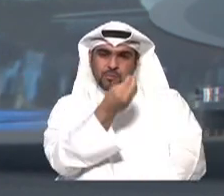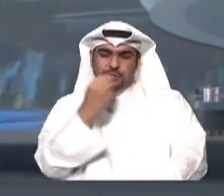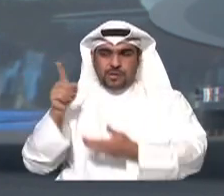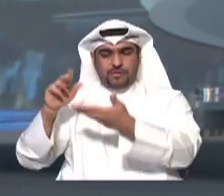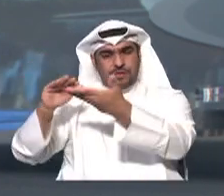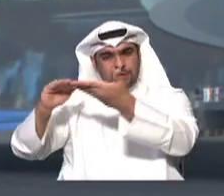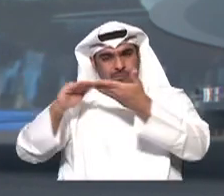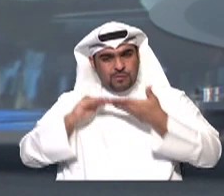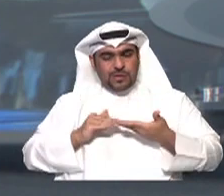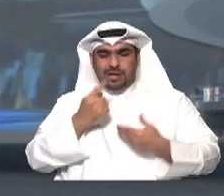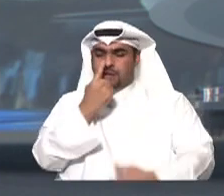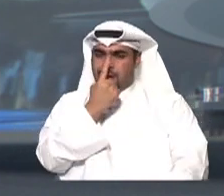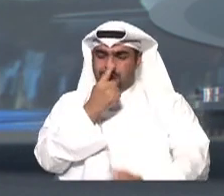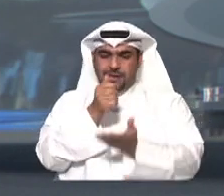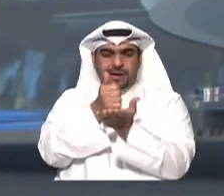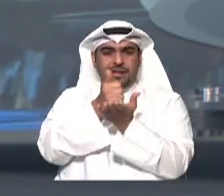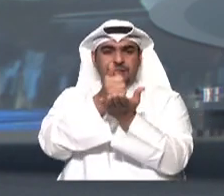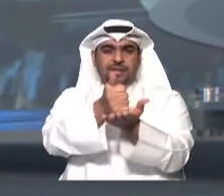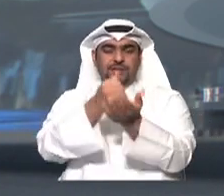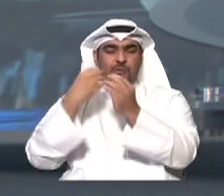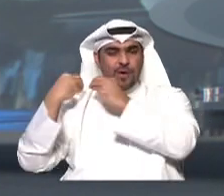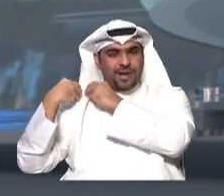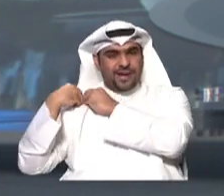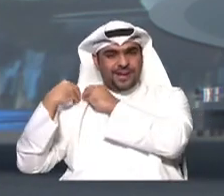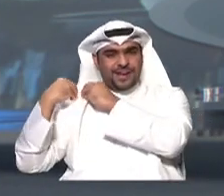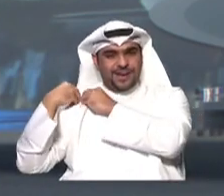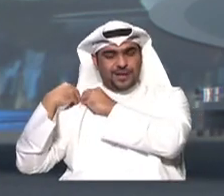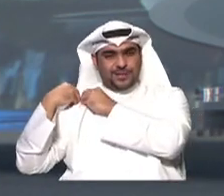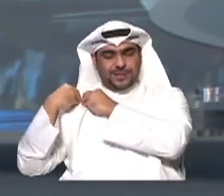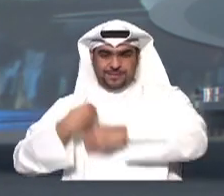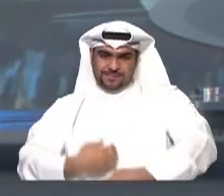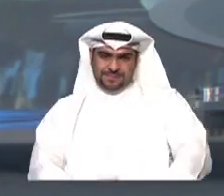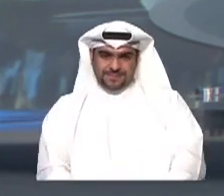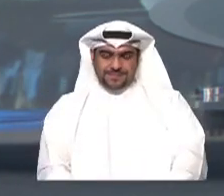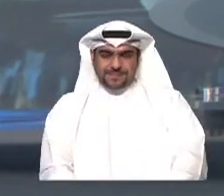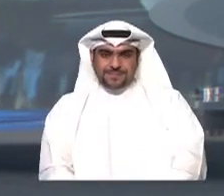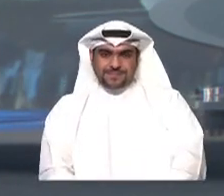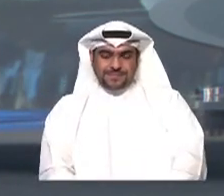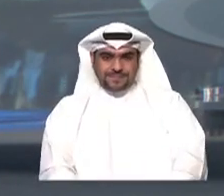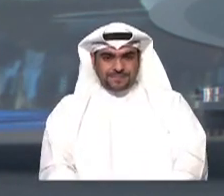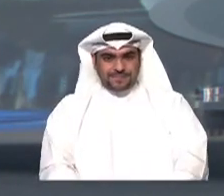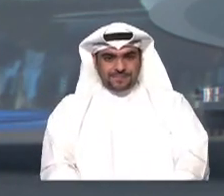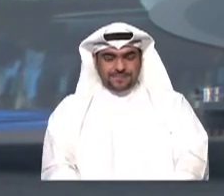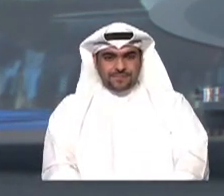التطعيم الراغبين في أخذ اللقاحات المضادة لكوفيد-19.